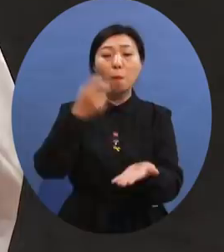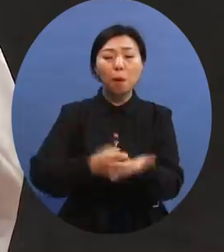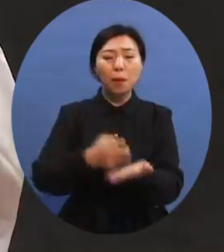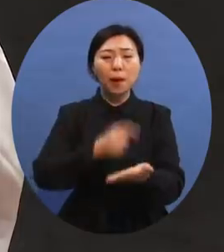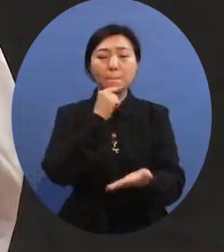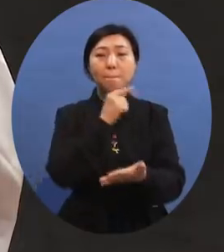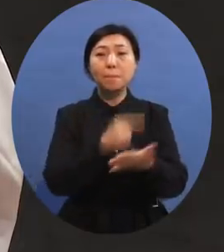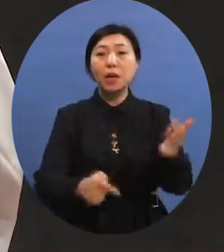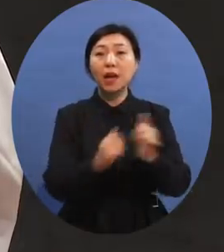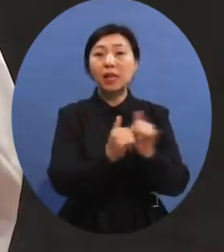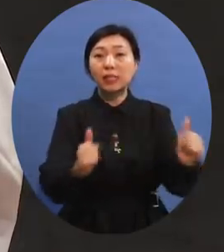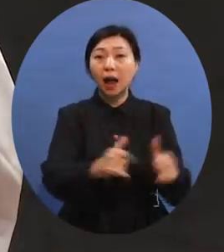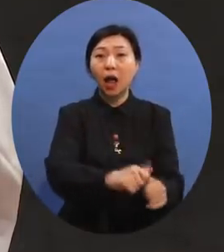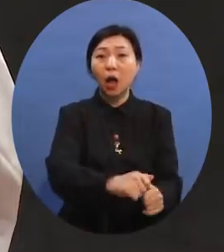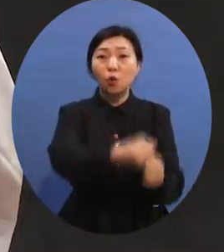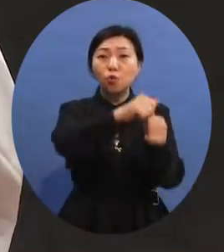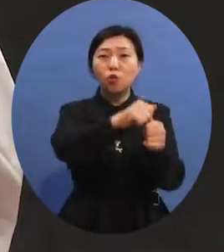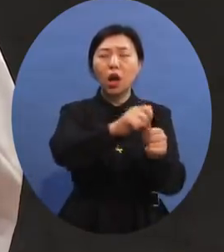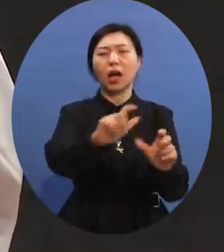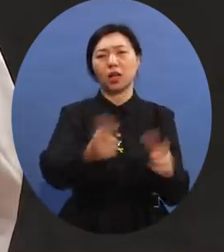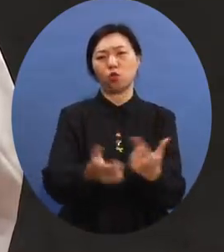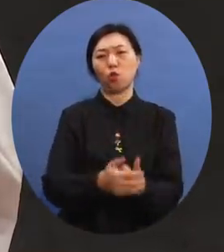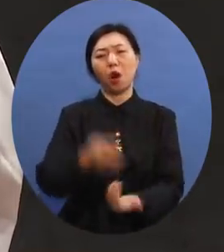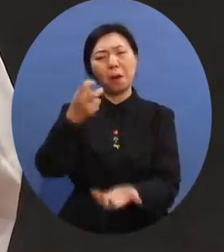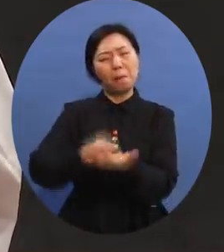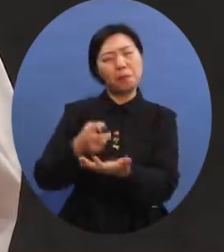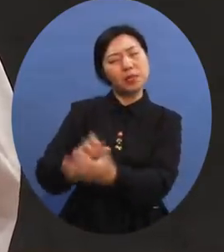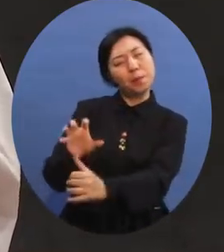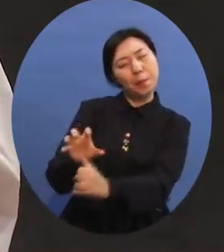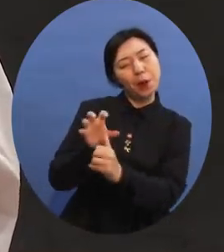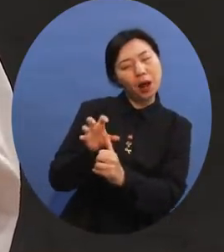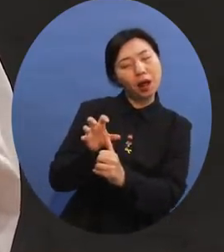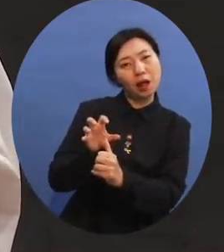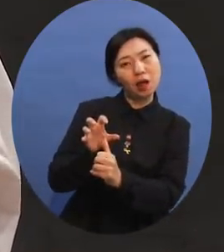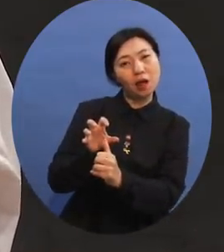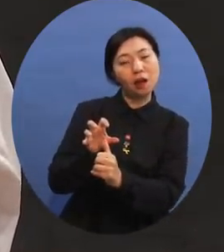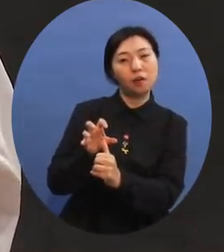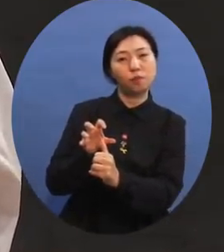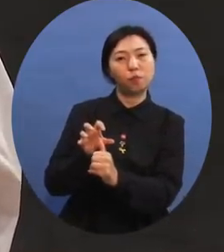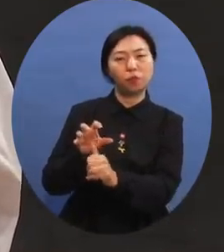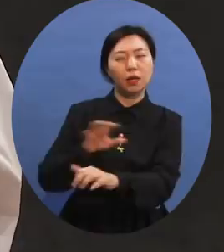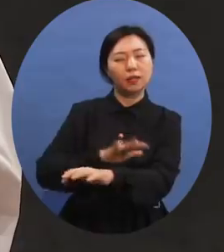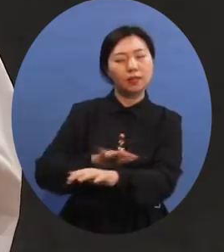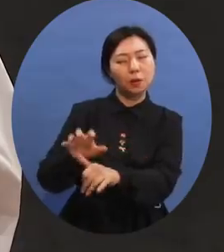법에 피해를 입는 사람을 구제하는 게 아니고 법을 이용해가지고